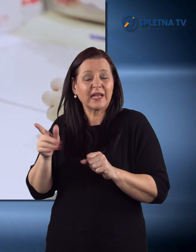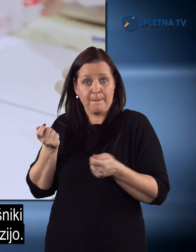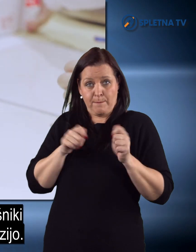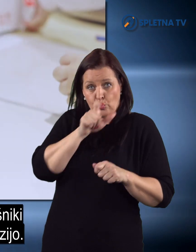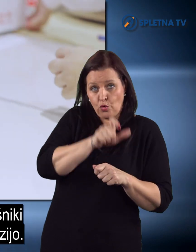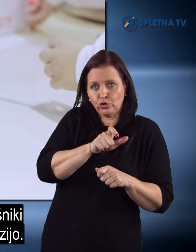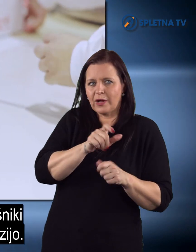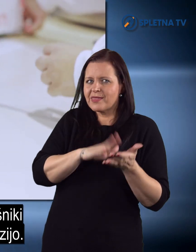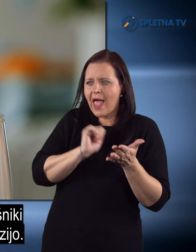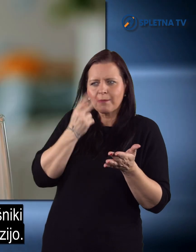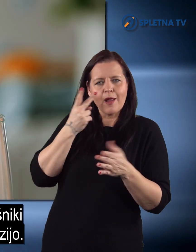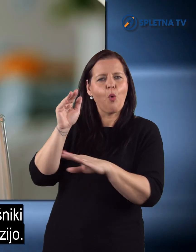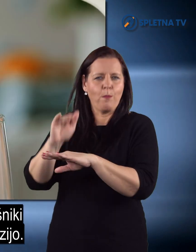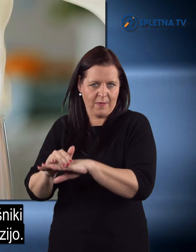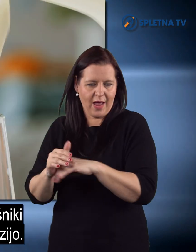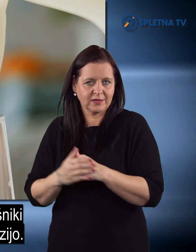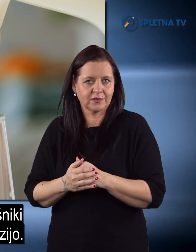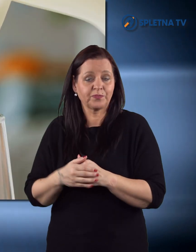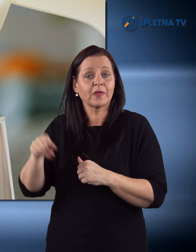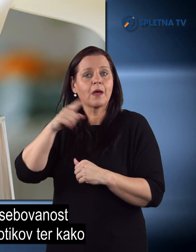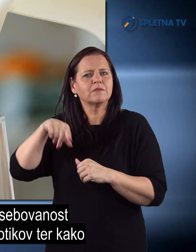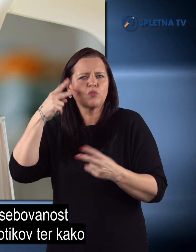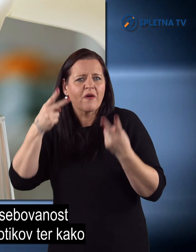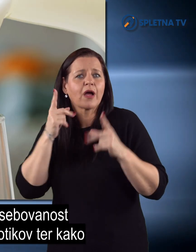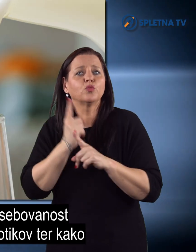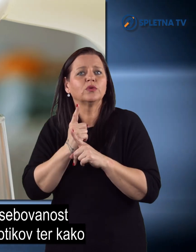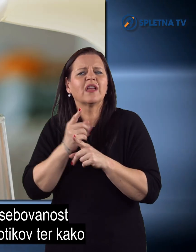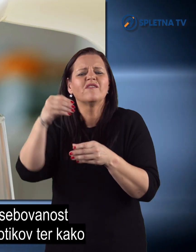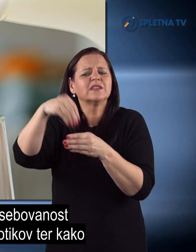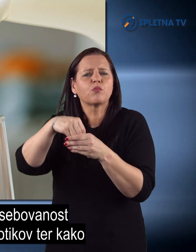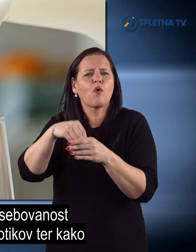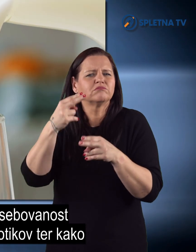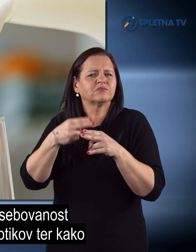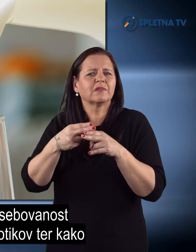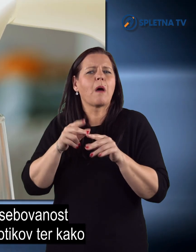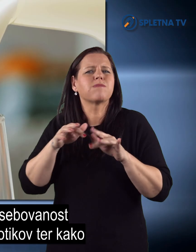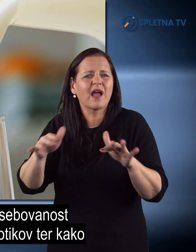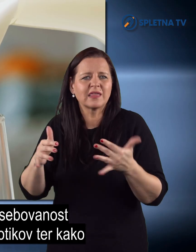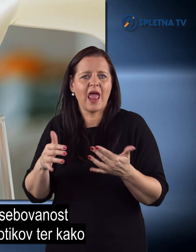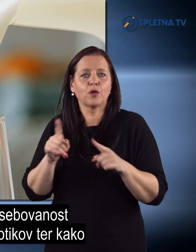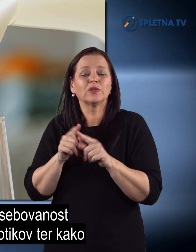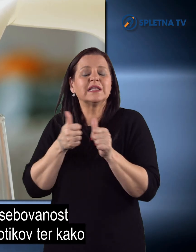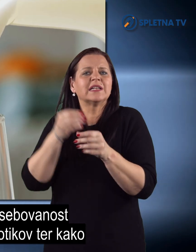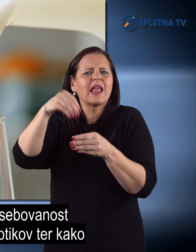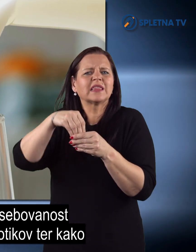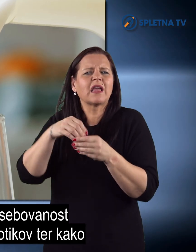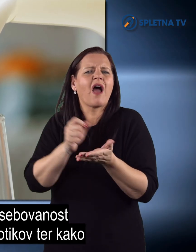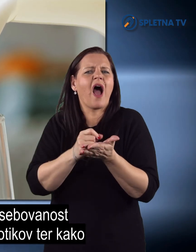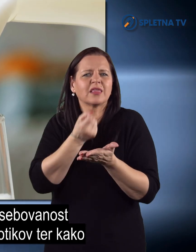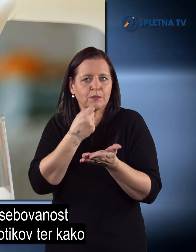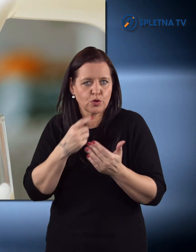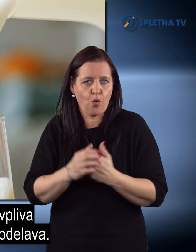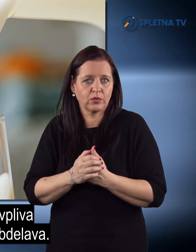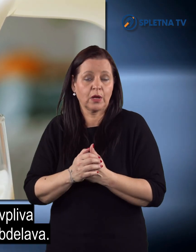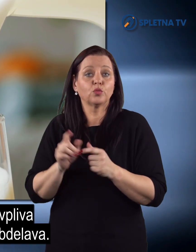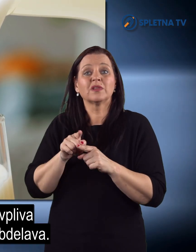potrošniki najprej opazijo. Preverjali so tudi vsebovanost bakterij in sledi antibiotikov, ter kako na